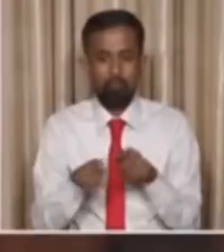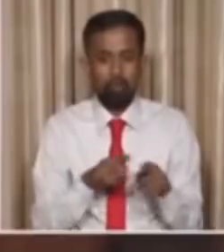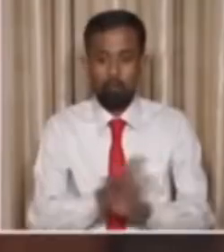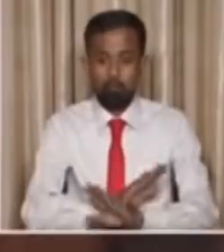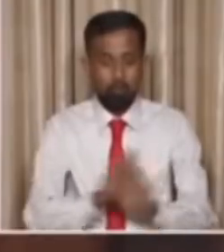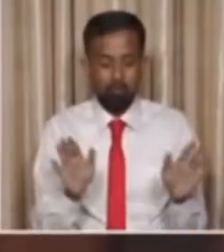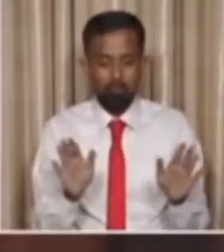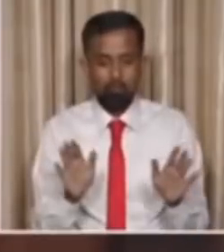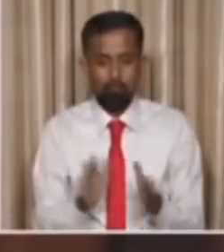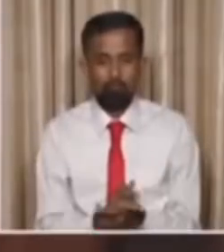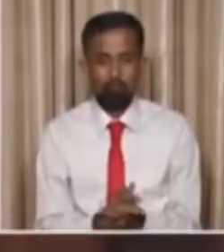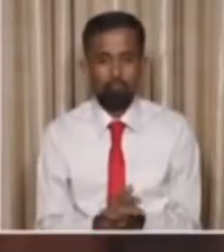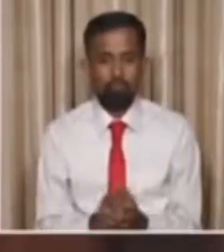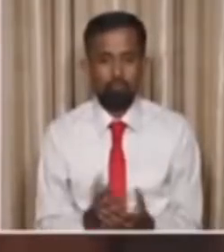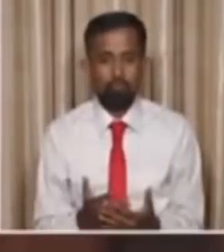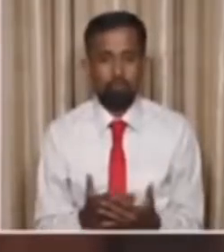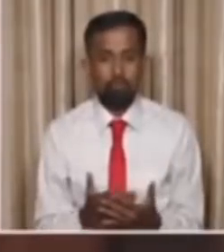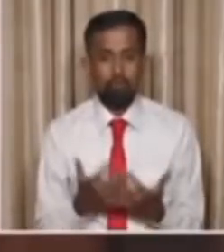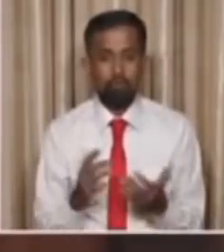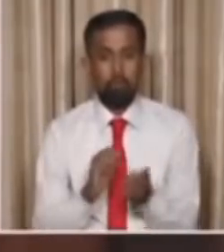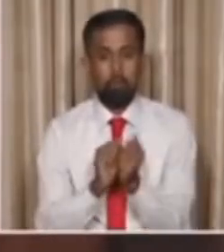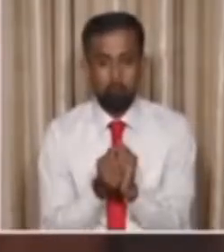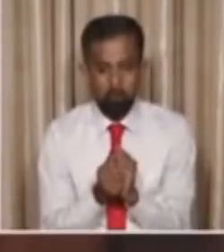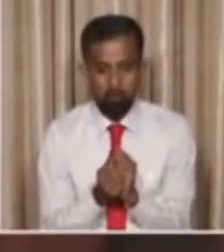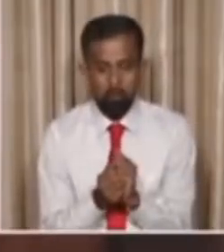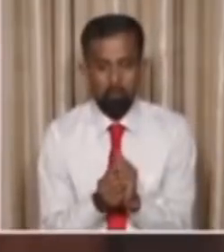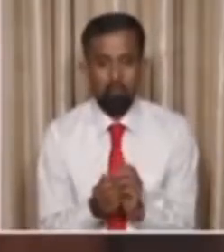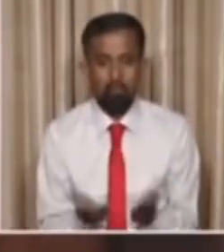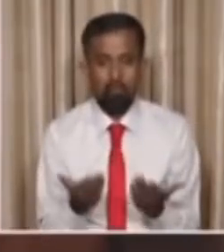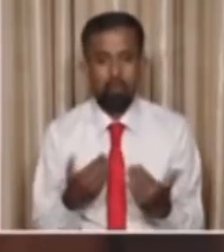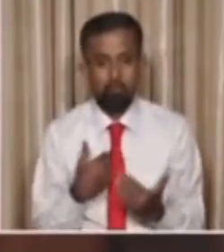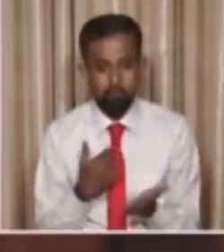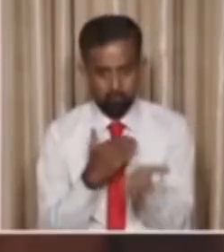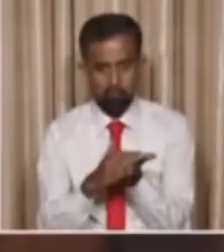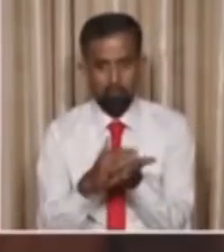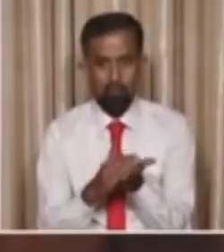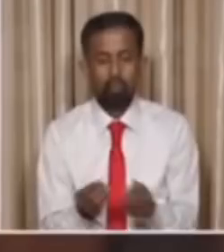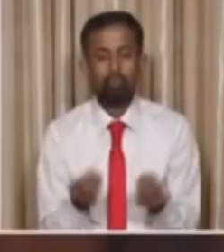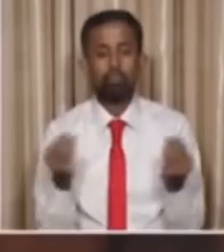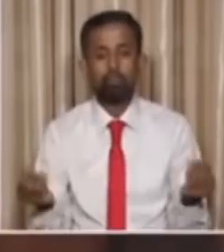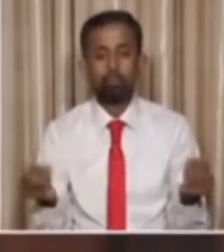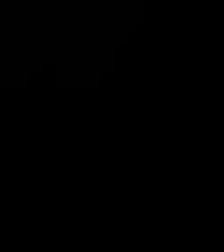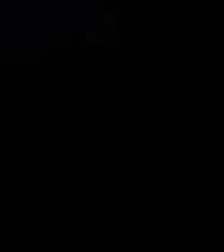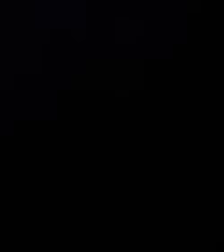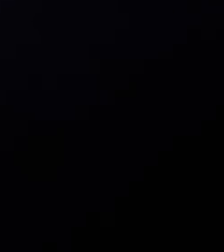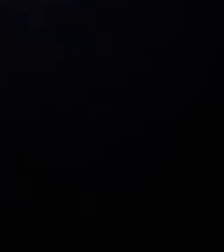रग्बी विशाल मट मे ग्रीस उत्साह अभी